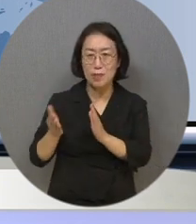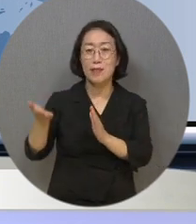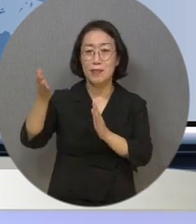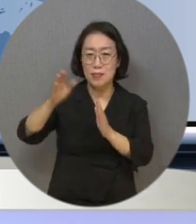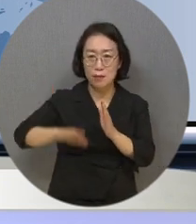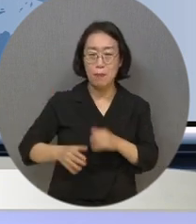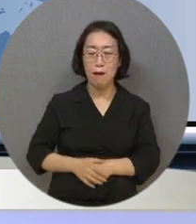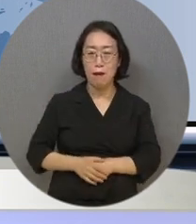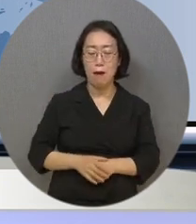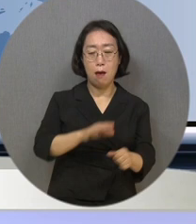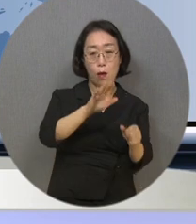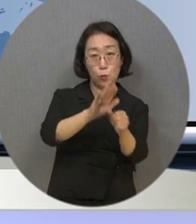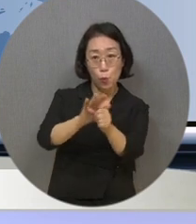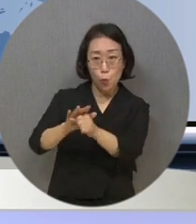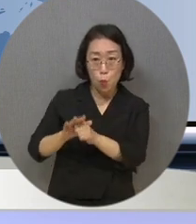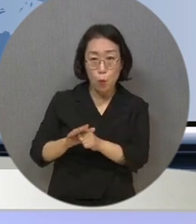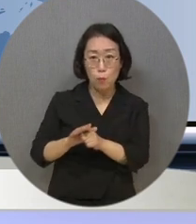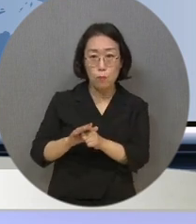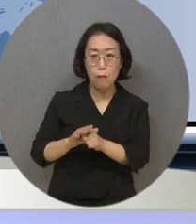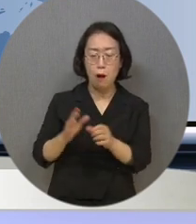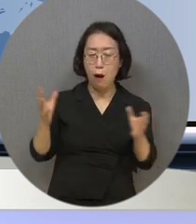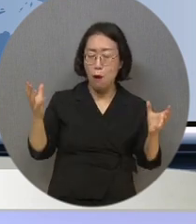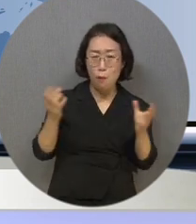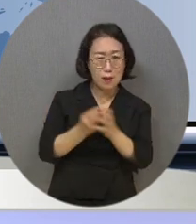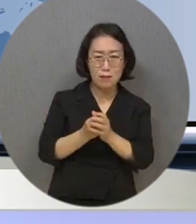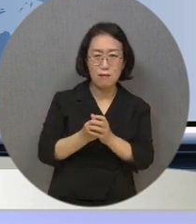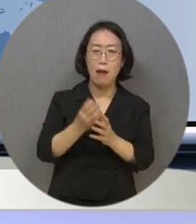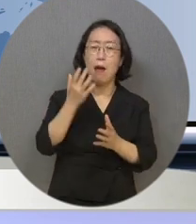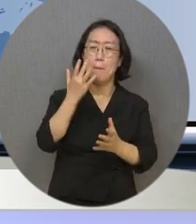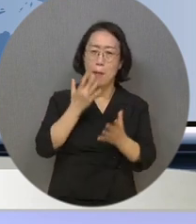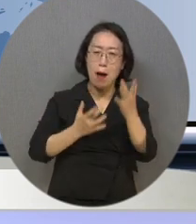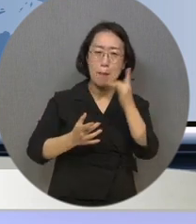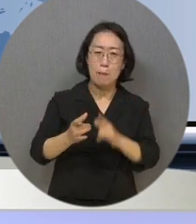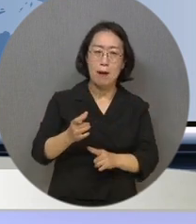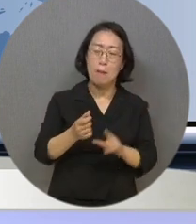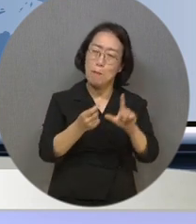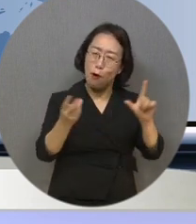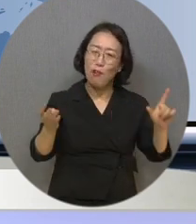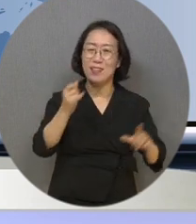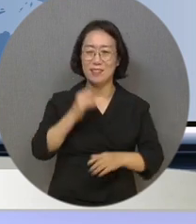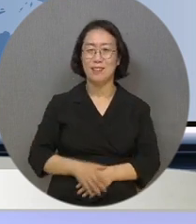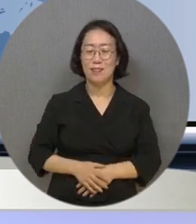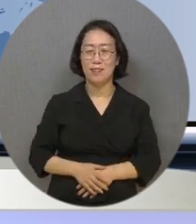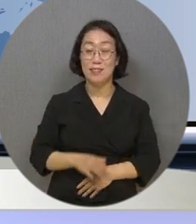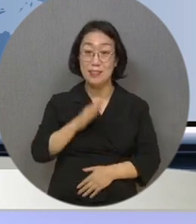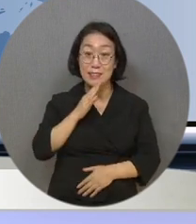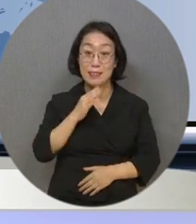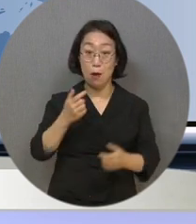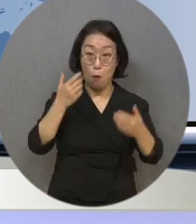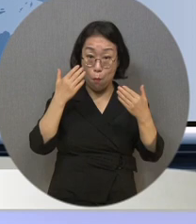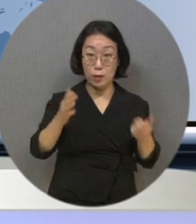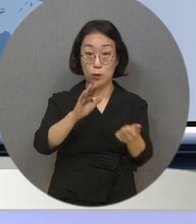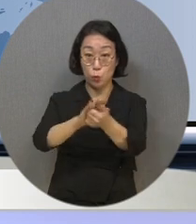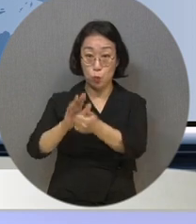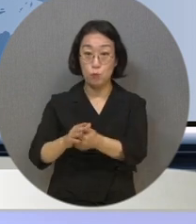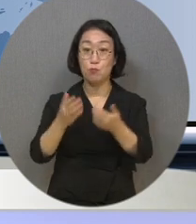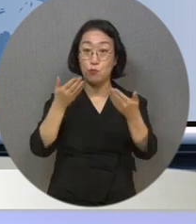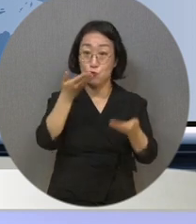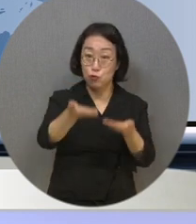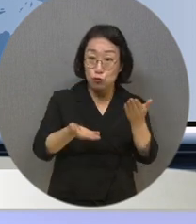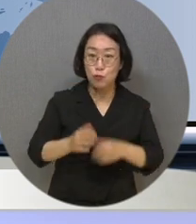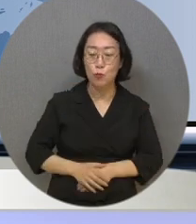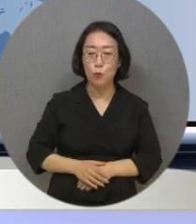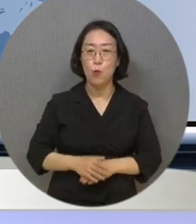있지만, 여전히 노인복지망에는 구멍이 숭숭 뚫려 있습니다. 실제로 체감할 수 있는 복지 정책과 사회